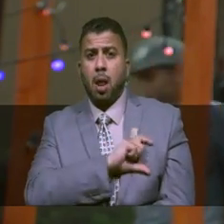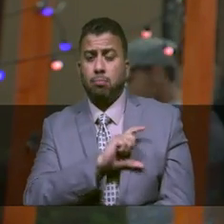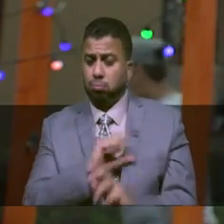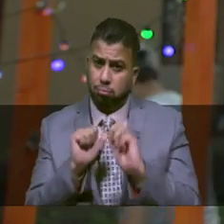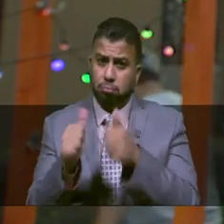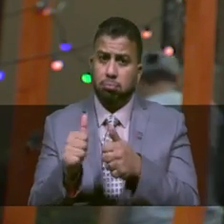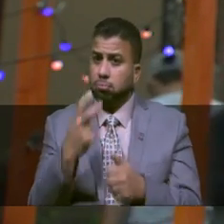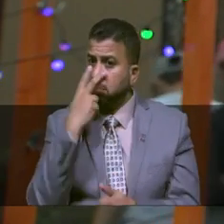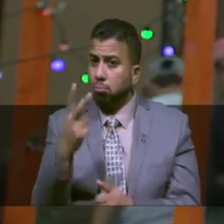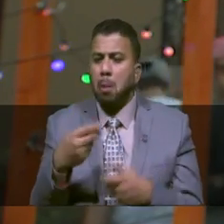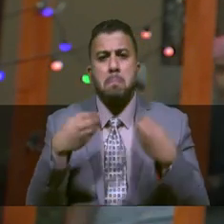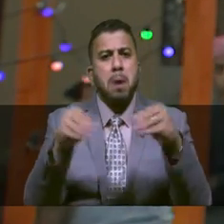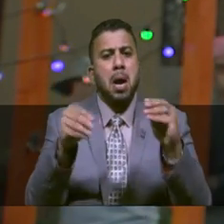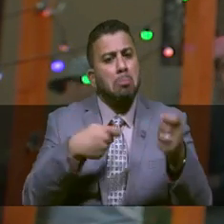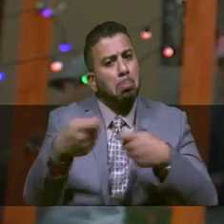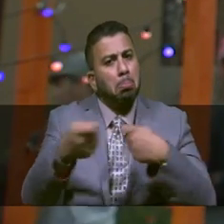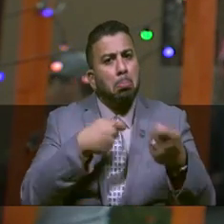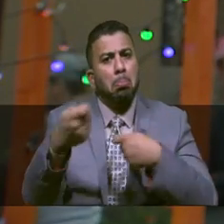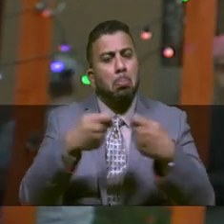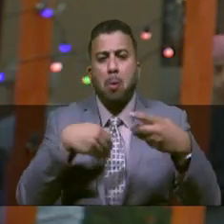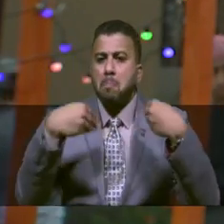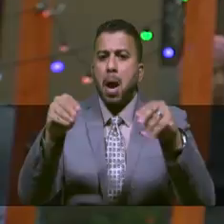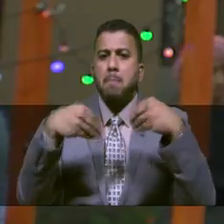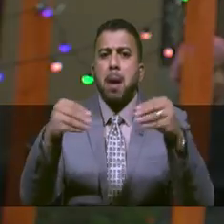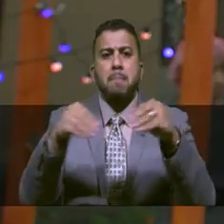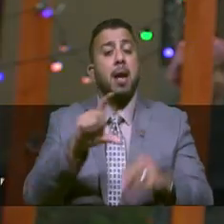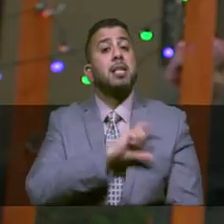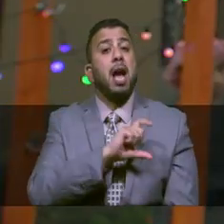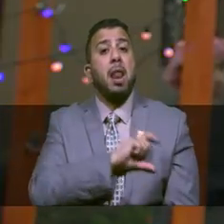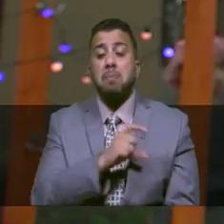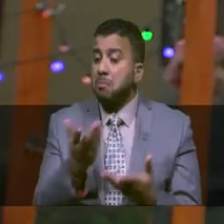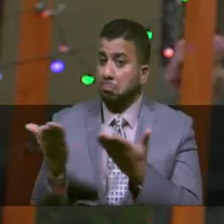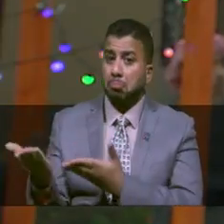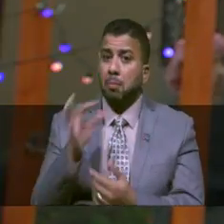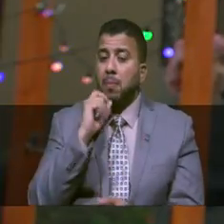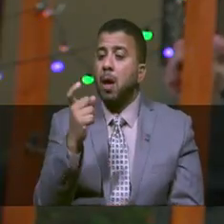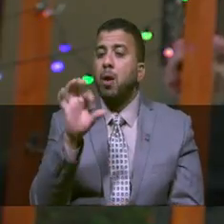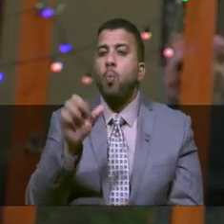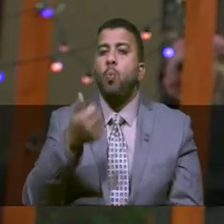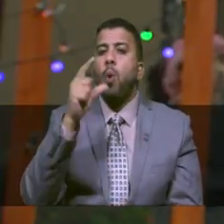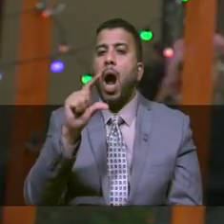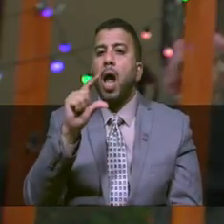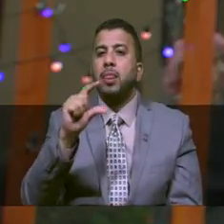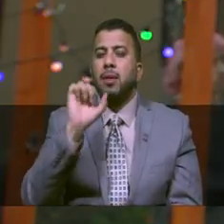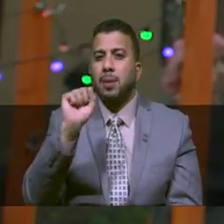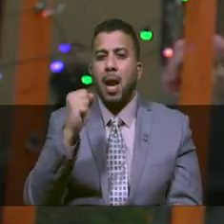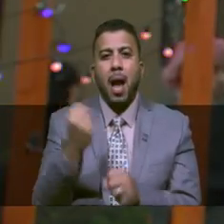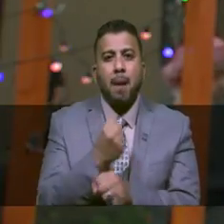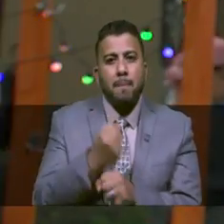المشاركين لعرض منتجاتهم والتسويق لها من خلال رواد الأعمال